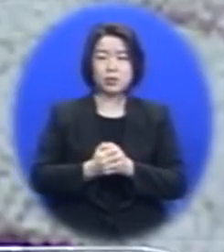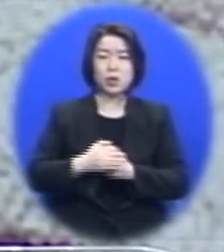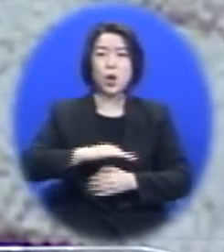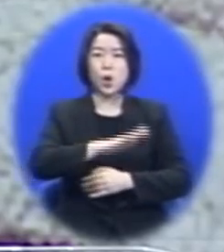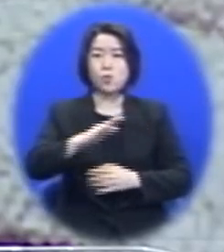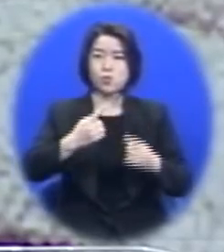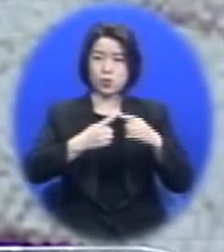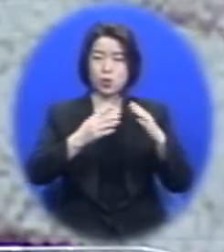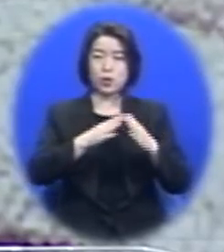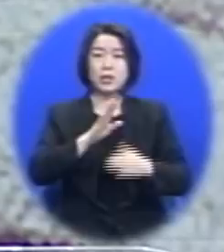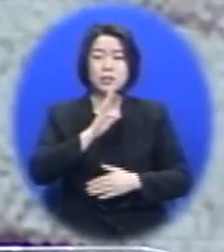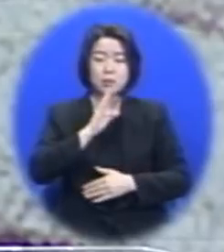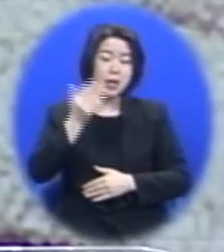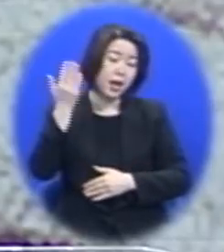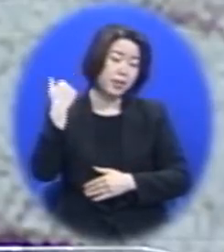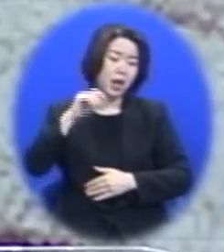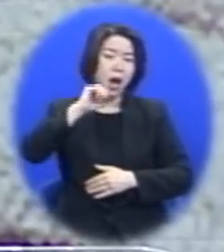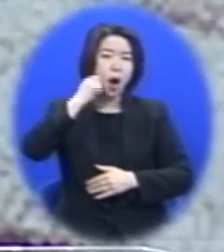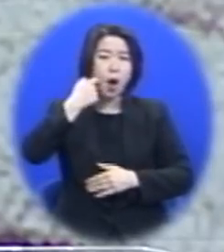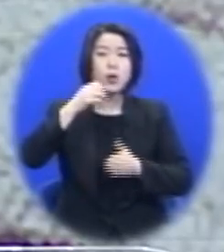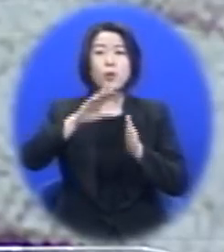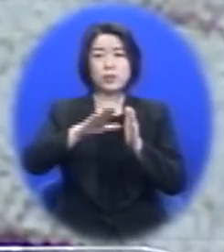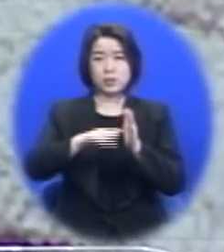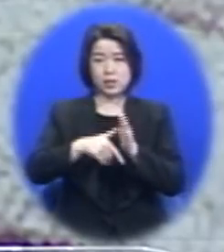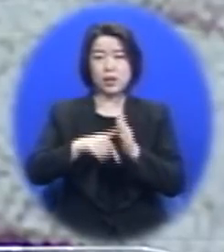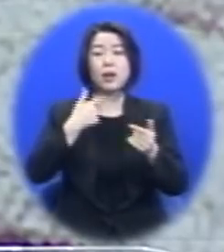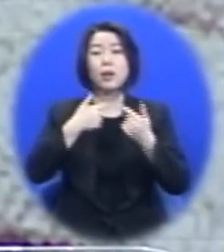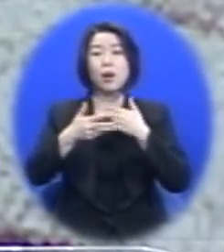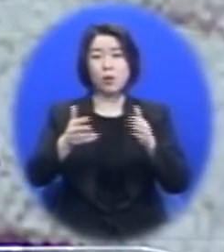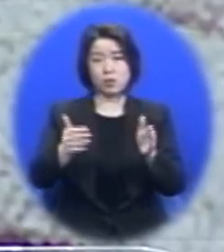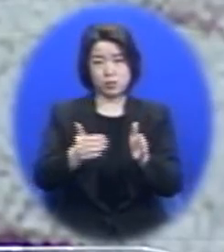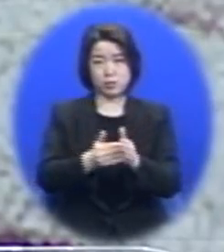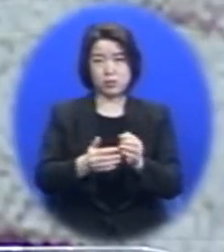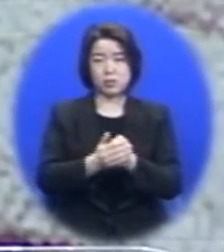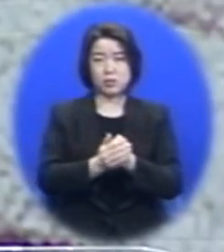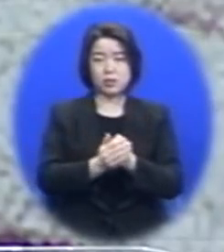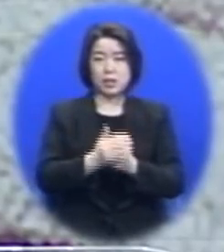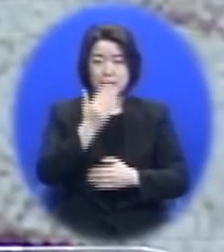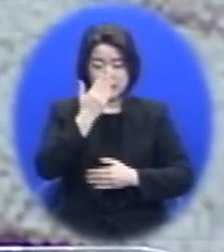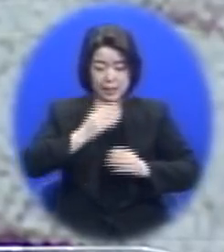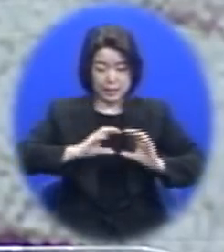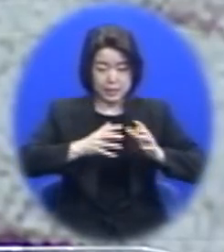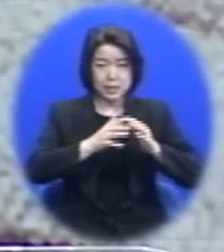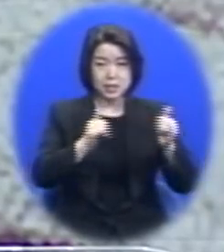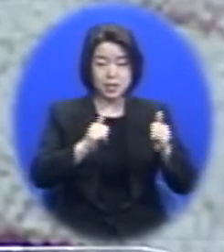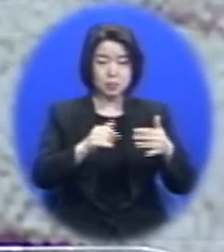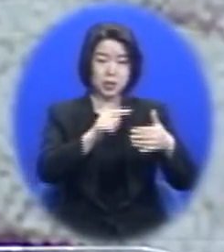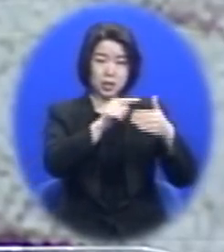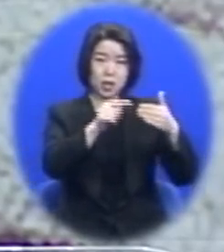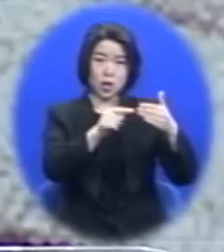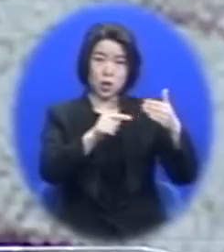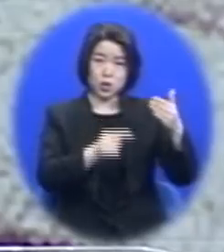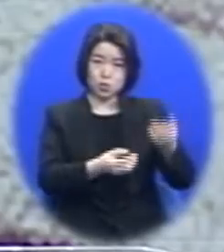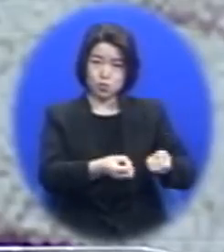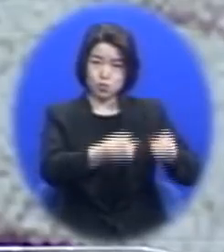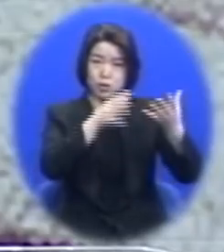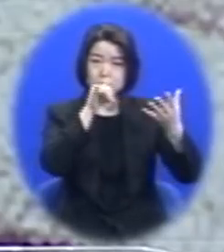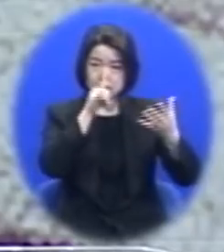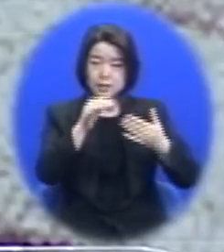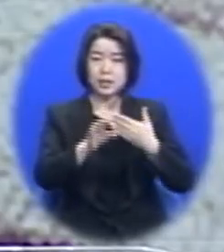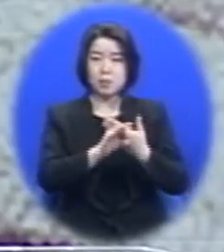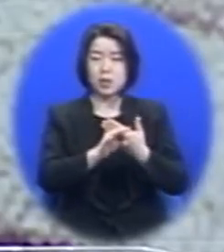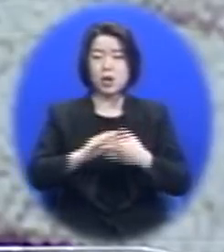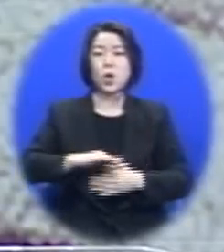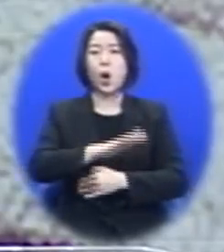담 어려웠던 시절을 겪었기 때문입니다 이스라엘의 유월절이 있었다면 우리에게는 이 예배당